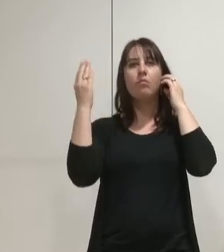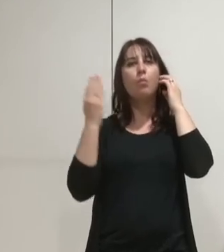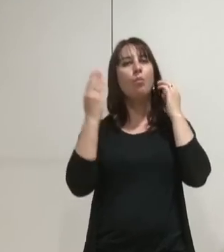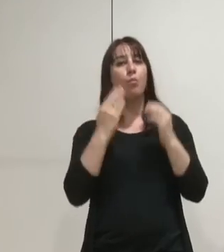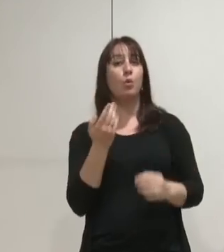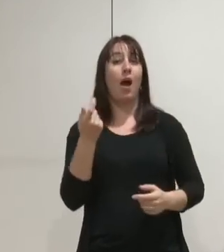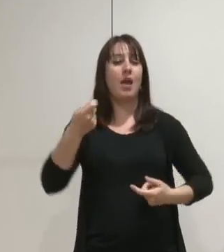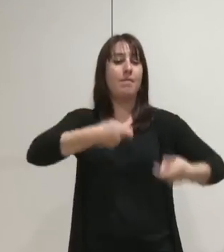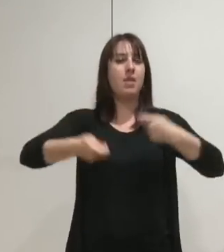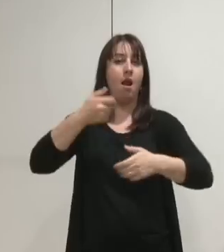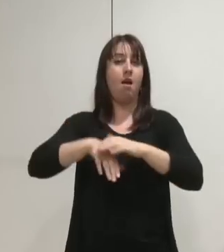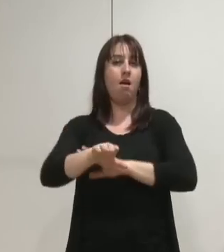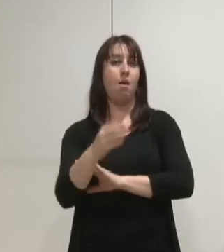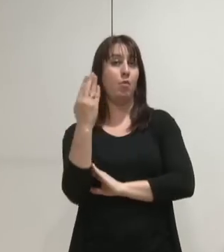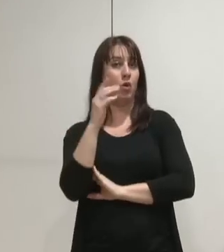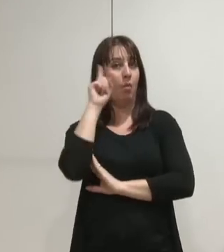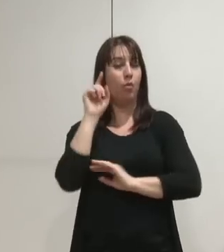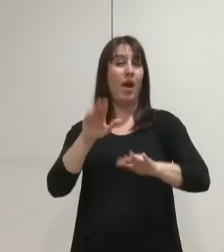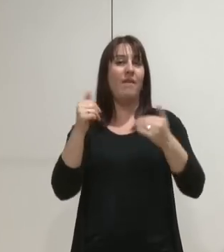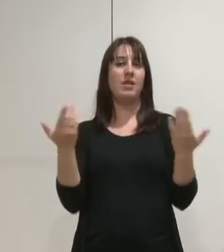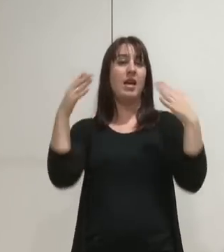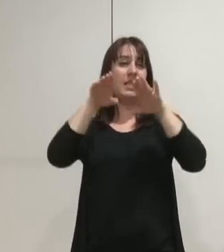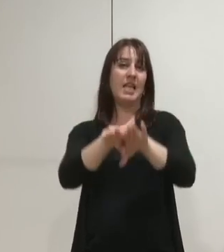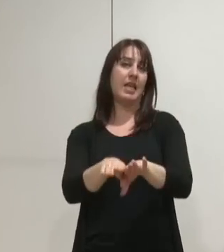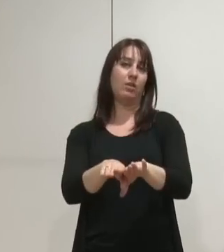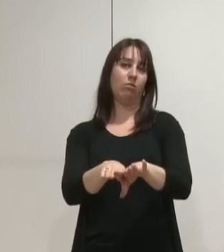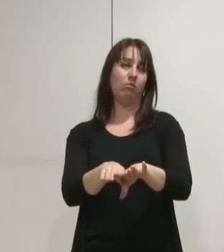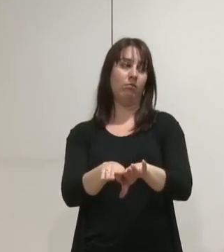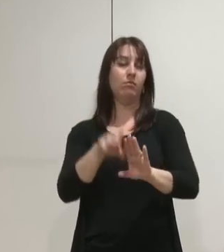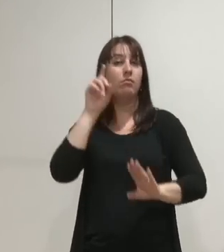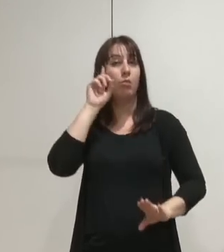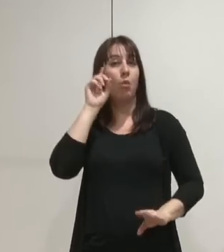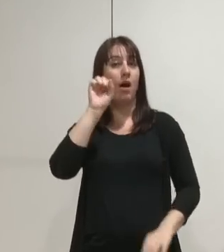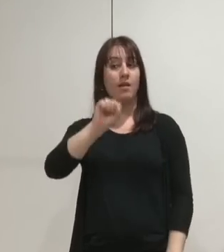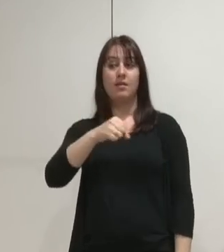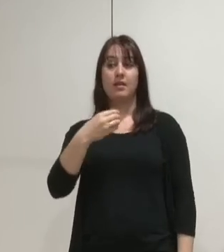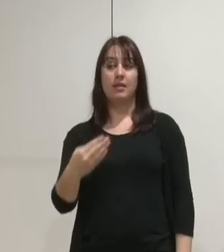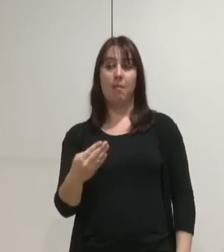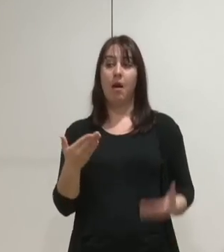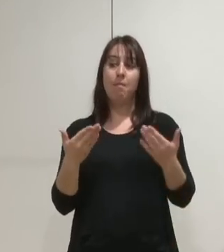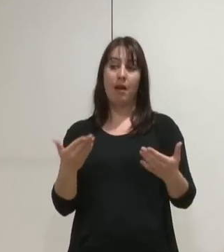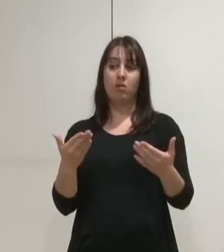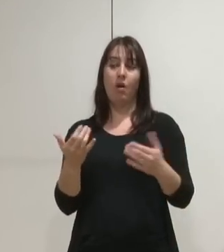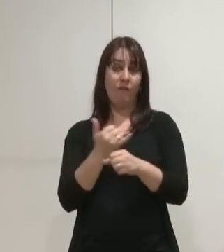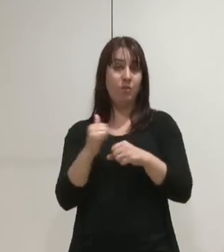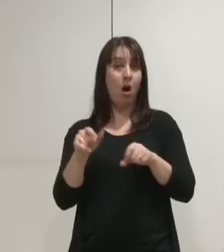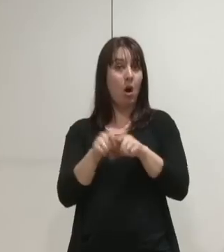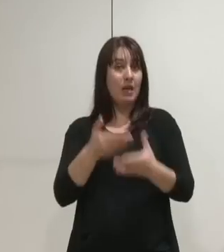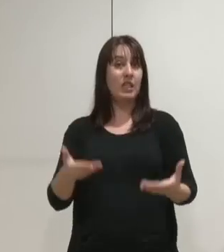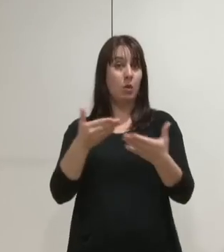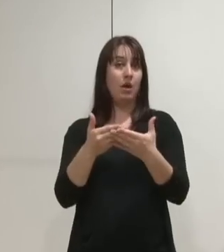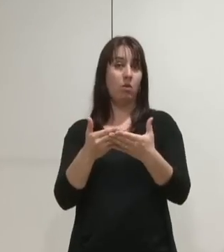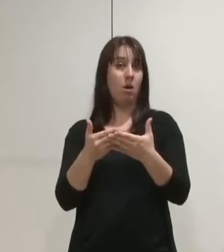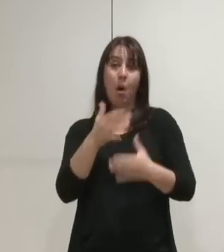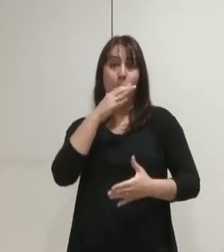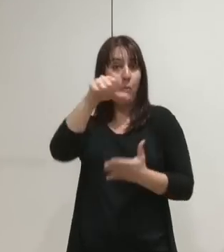capitaux pour éviter la cessation de paiement parce que la SEM est aujourd'hui virtuellement en situation cessation de